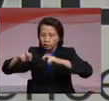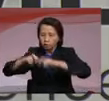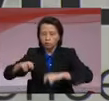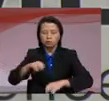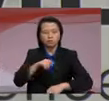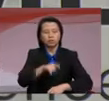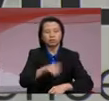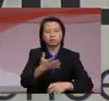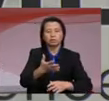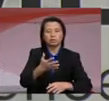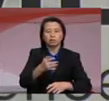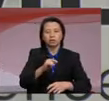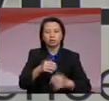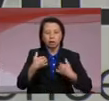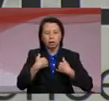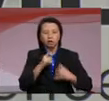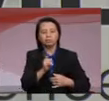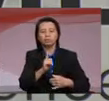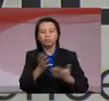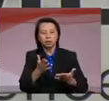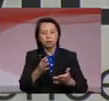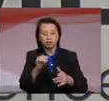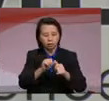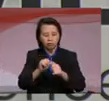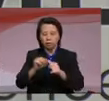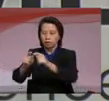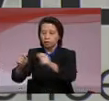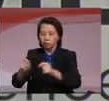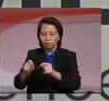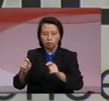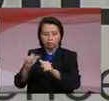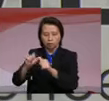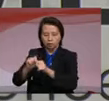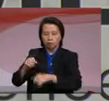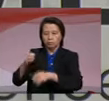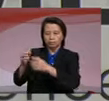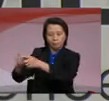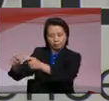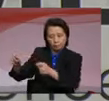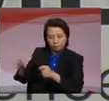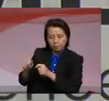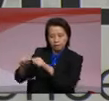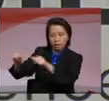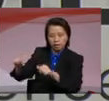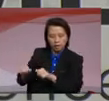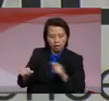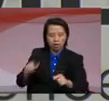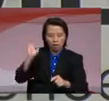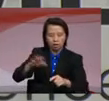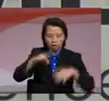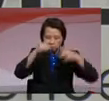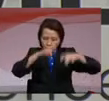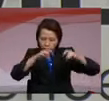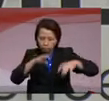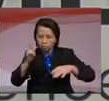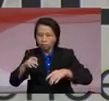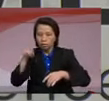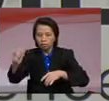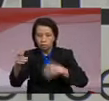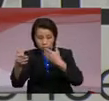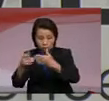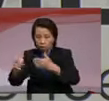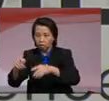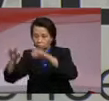iaitu keberadaan mereka di setiap tempat dan setiap lokaliti, dan kita akan menjalankan saringan dan juga swab